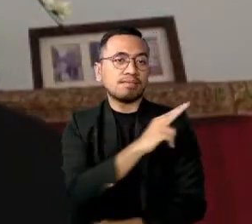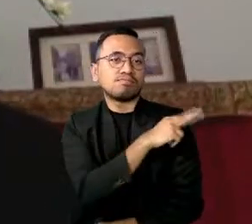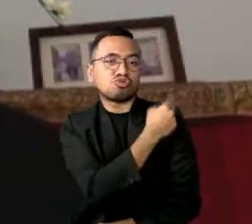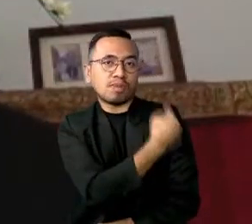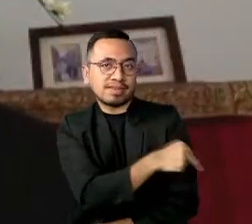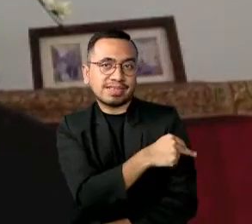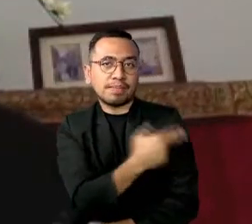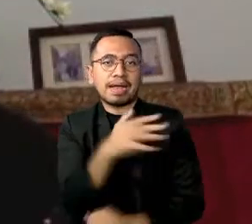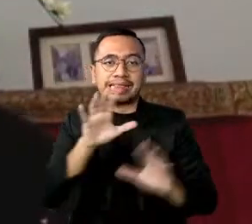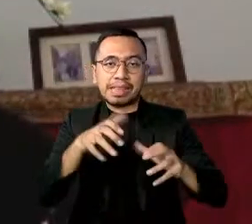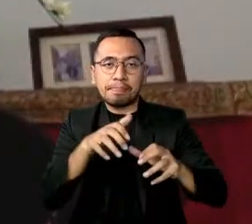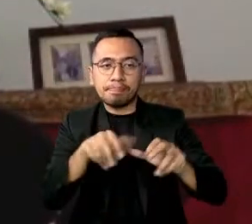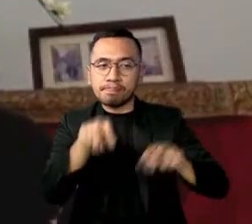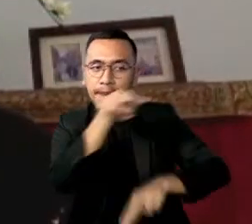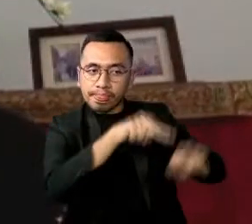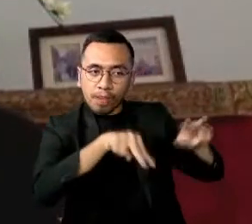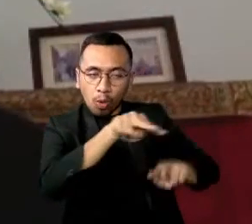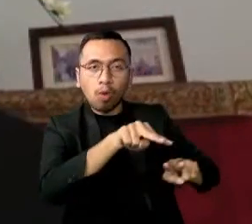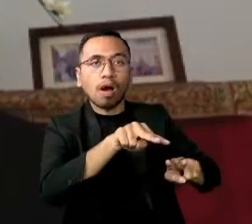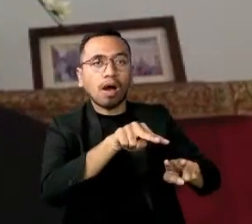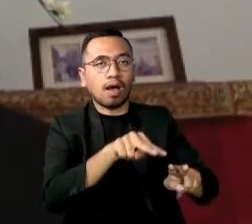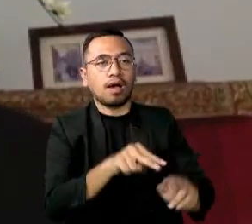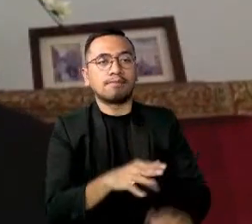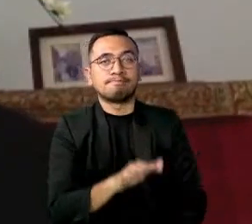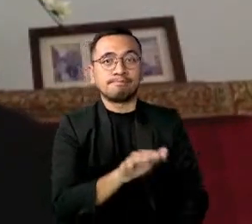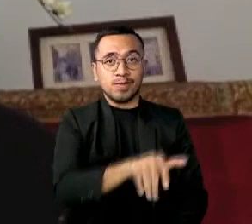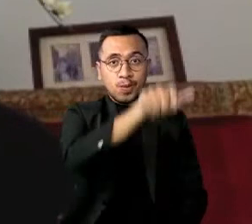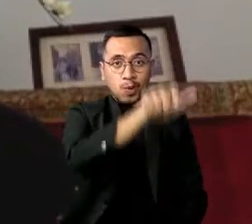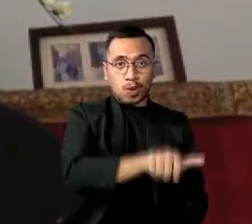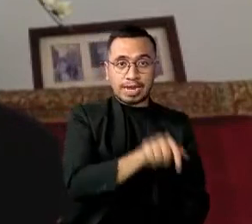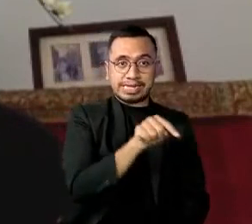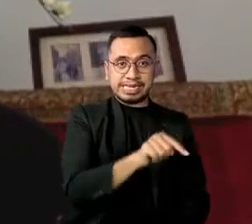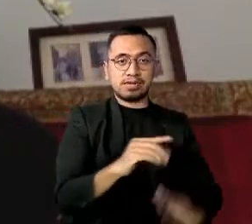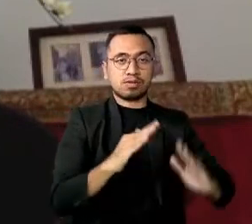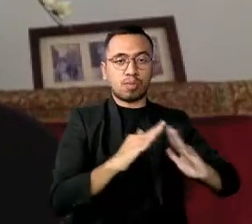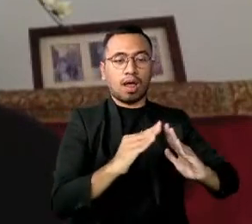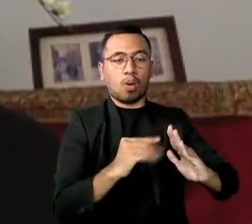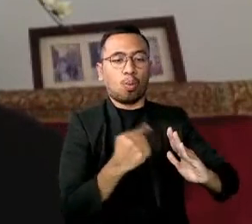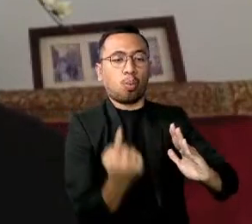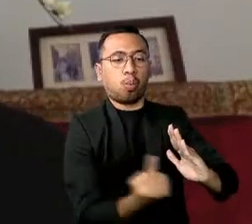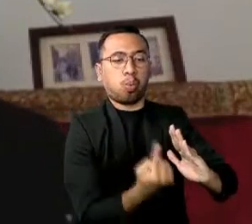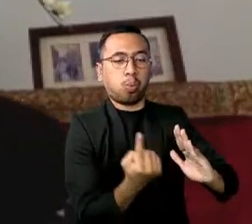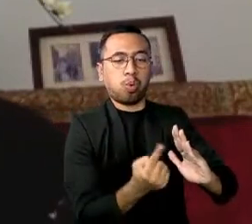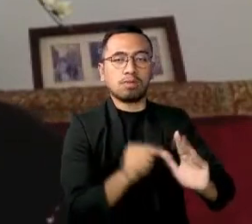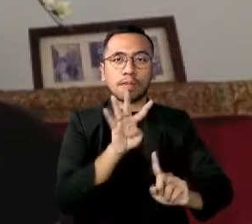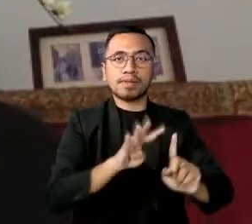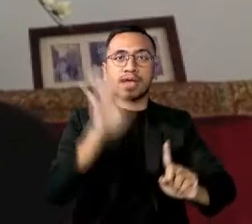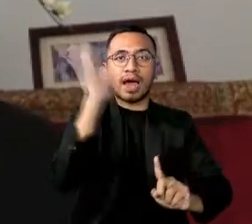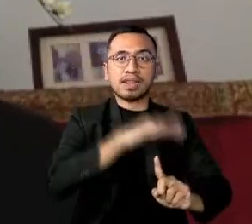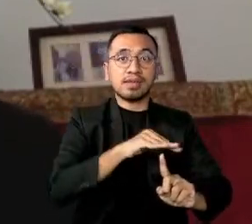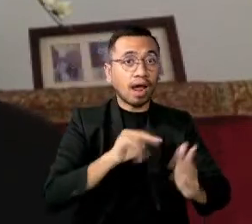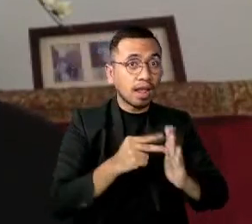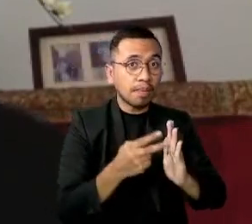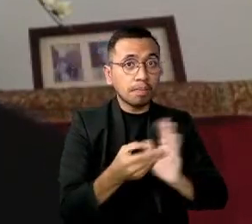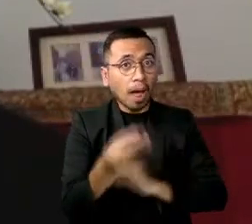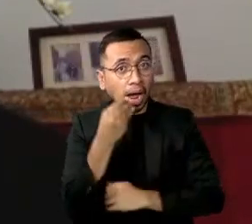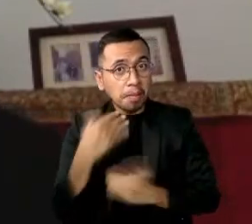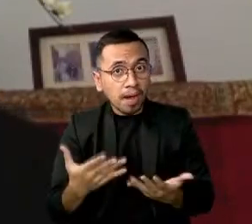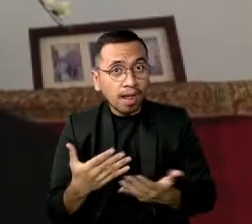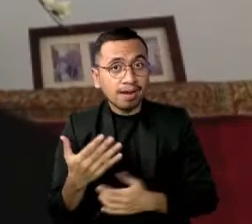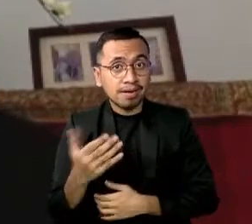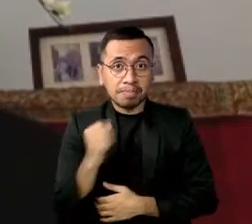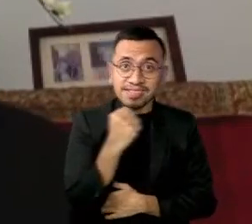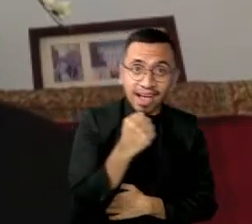mereka yang diisolasi dikarantina harus 14 Hari memang harus dikurung tapi kalau dikurung berarti aplikasi makan harus